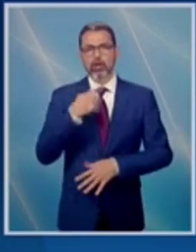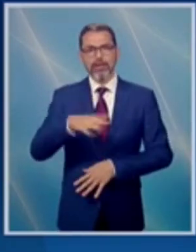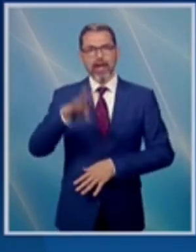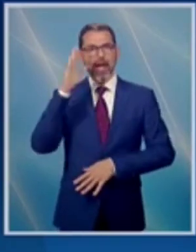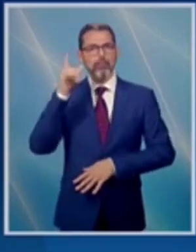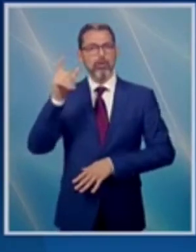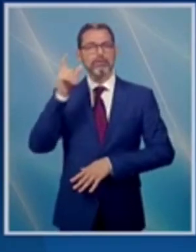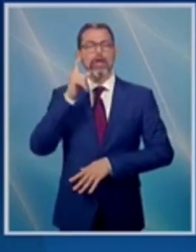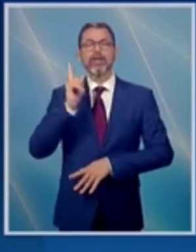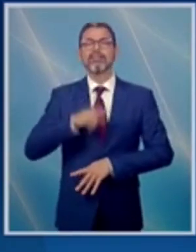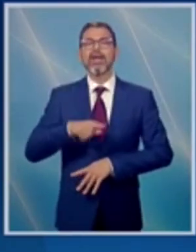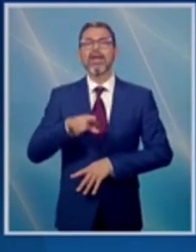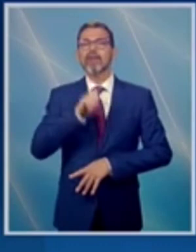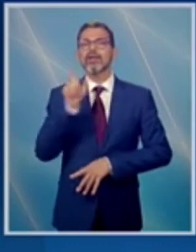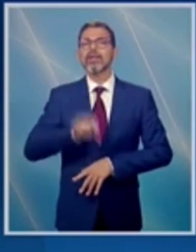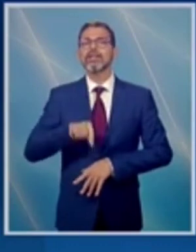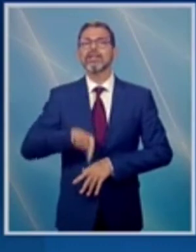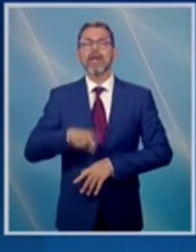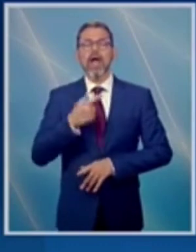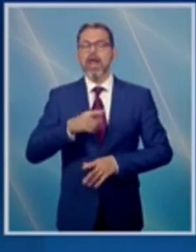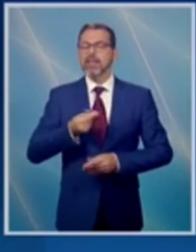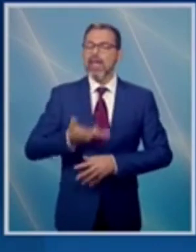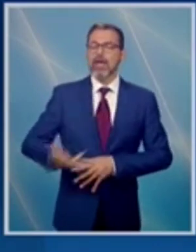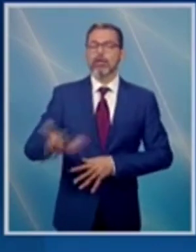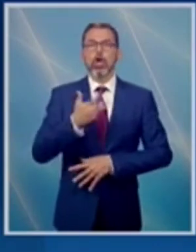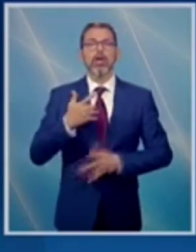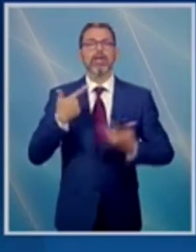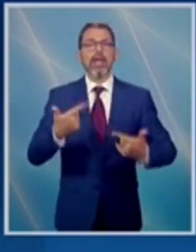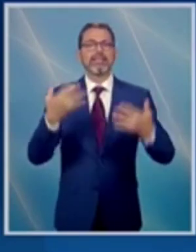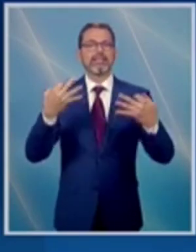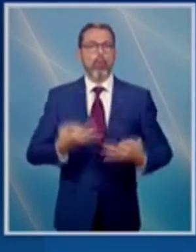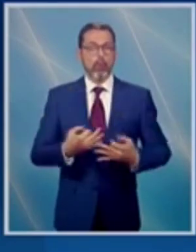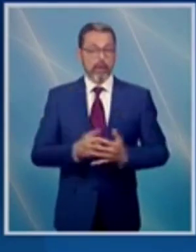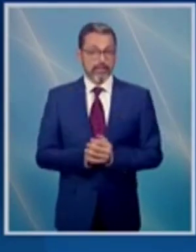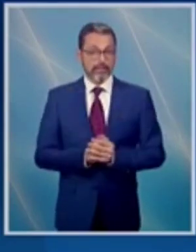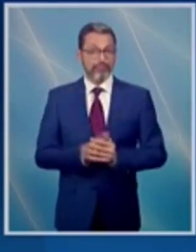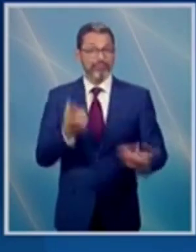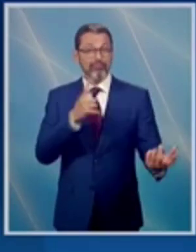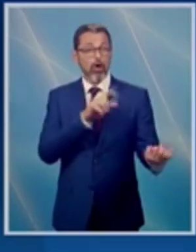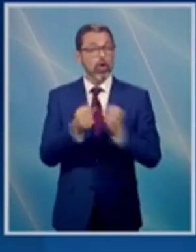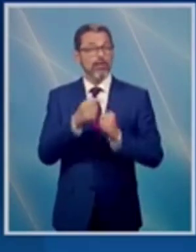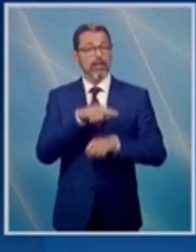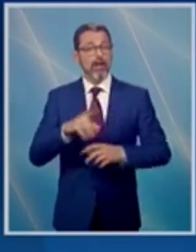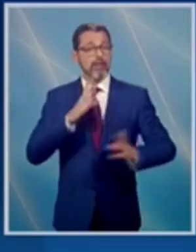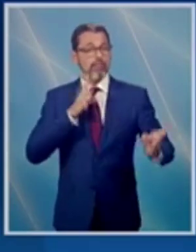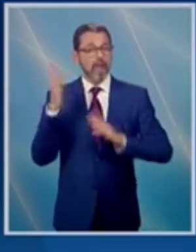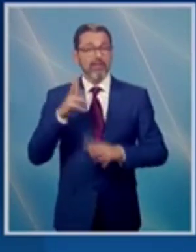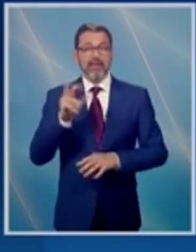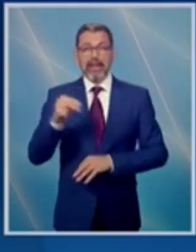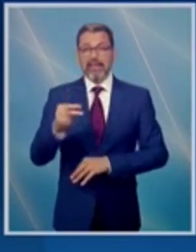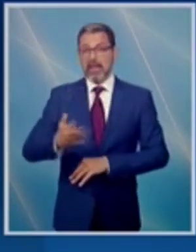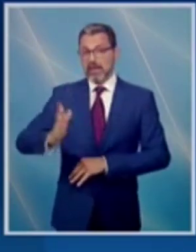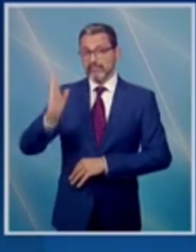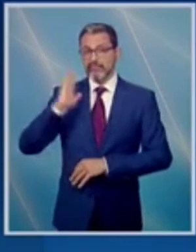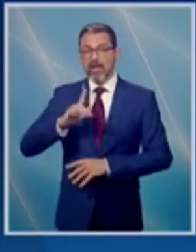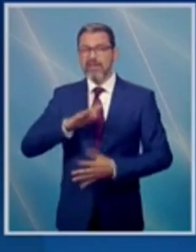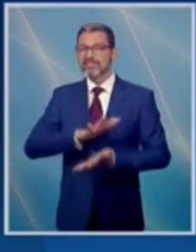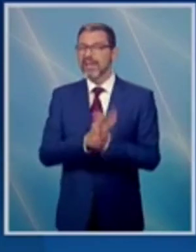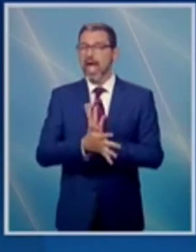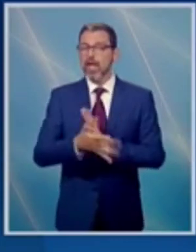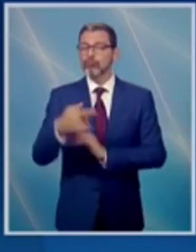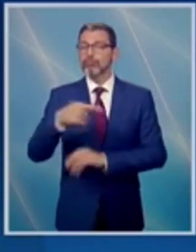va messa in sicurezza il territorio. E poi il tema del contrasto alle mafie. A 30 anni dalle stragi